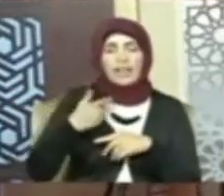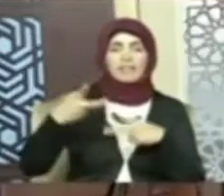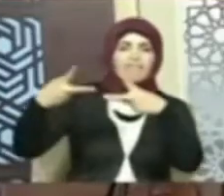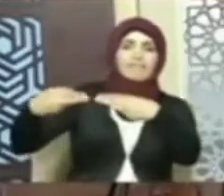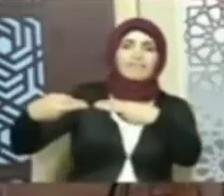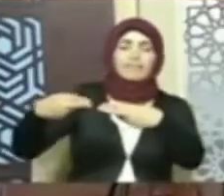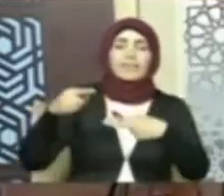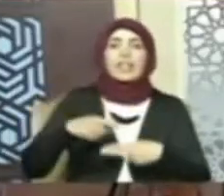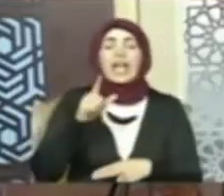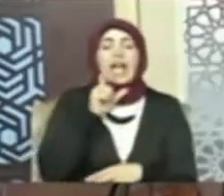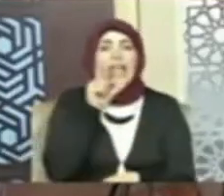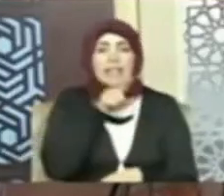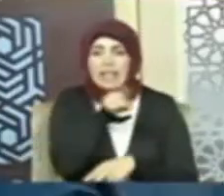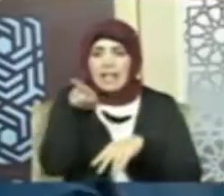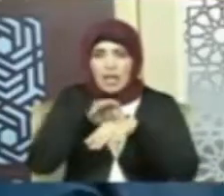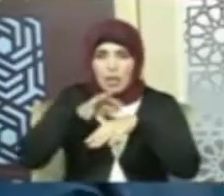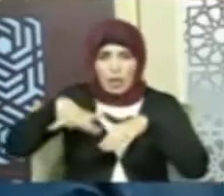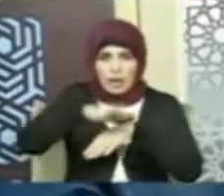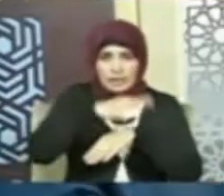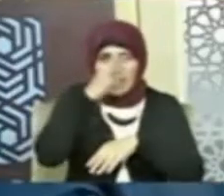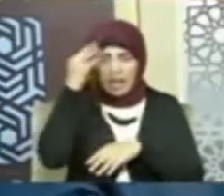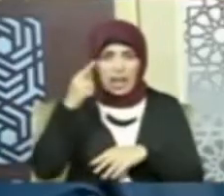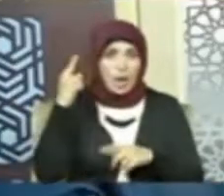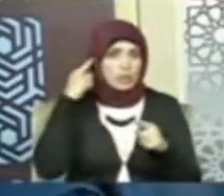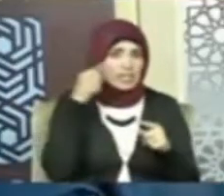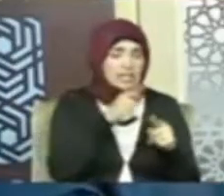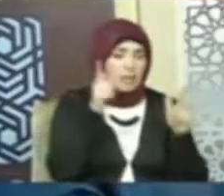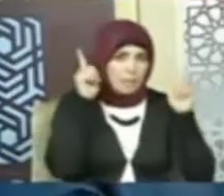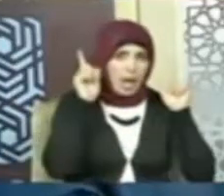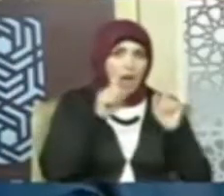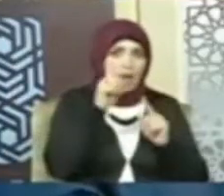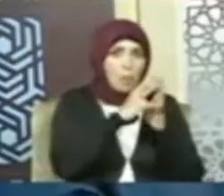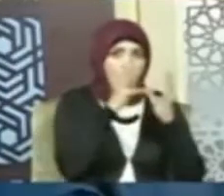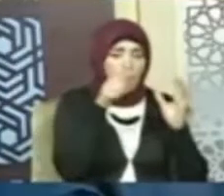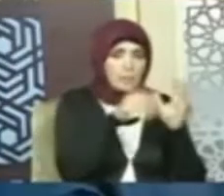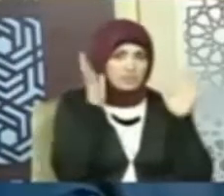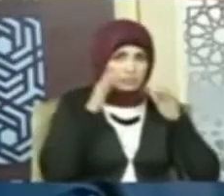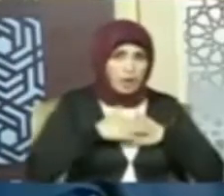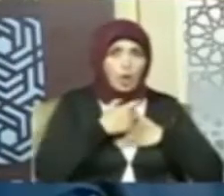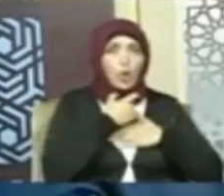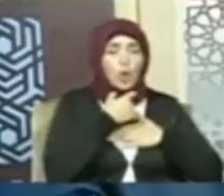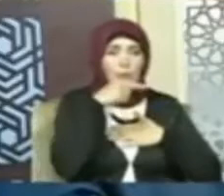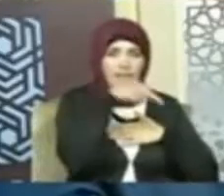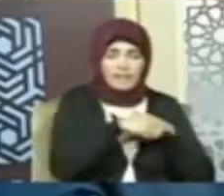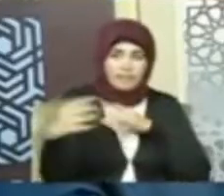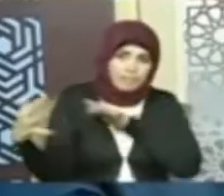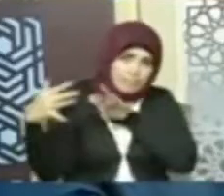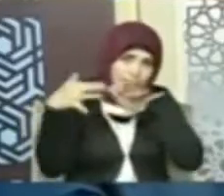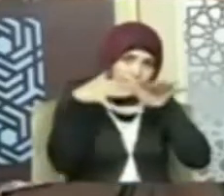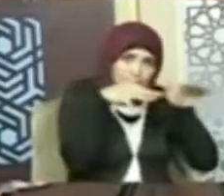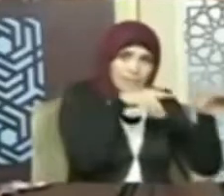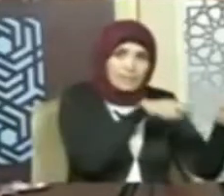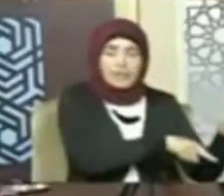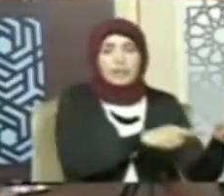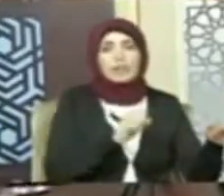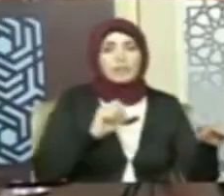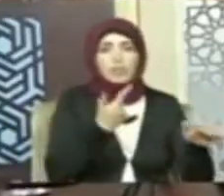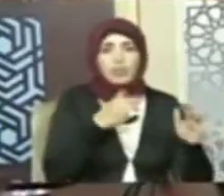الذين آمنوا إذا نودي للصلاة من يوم الجمعة فاسعوا إلى ذكر الله وذروا